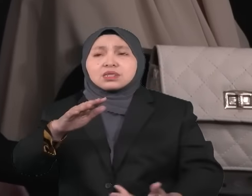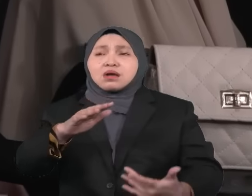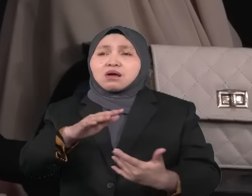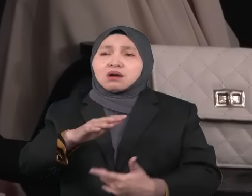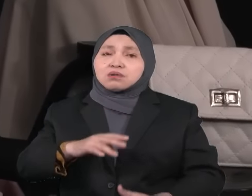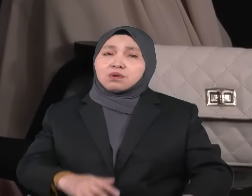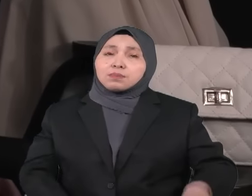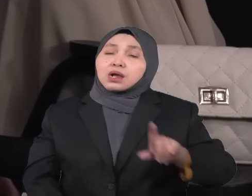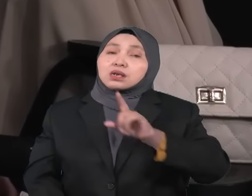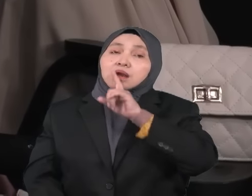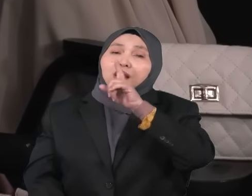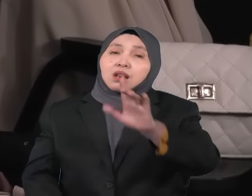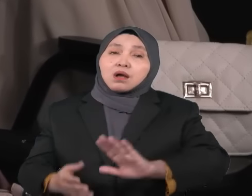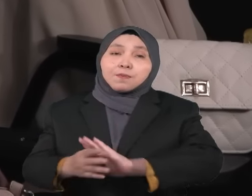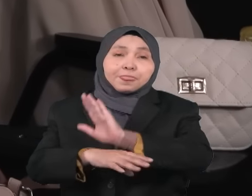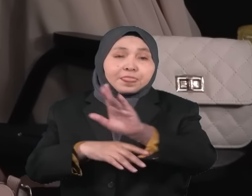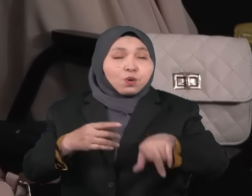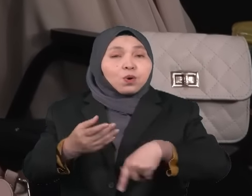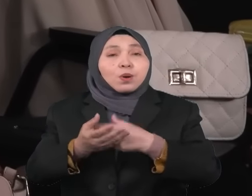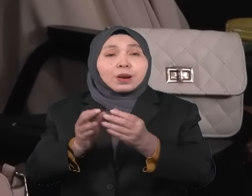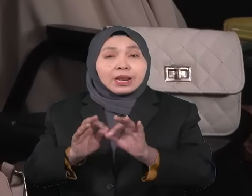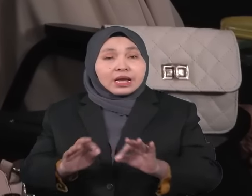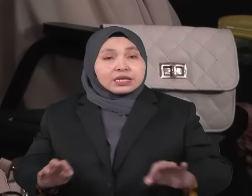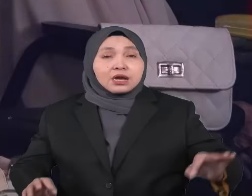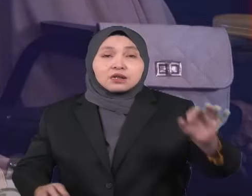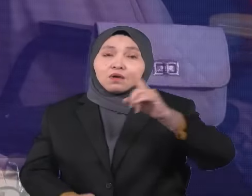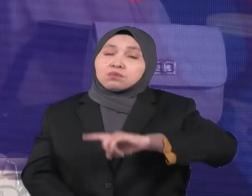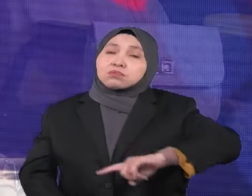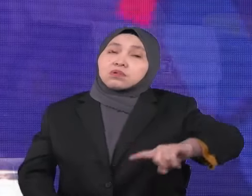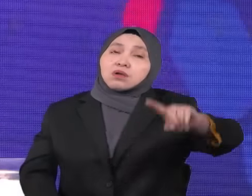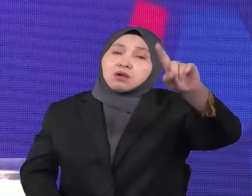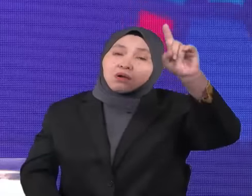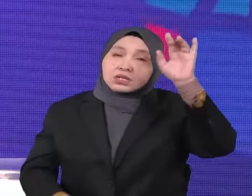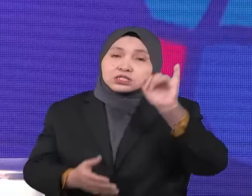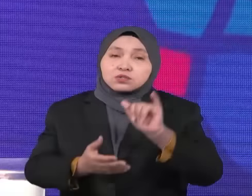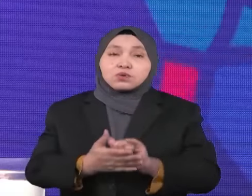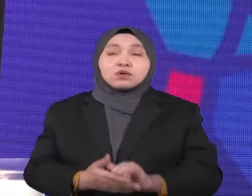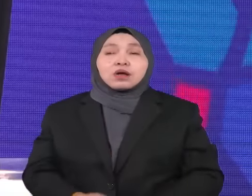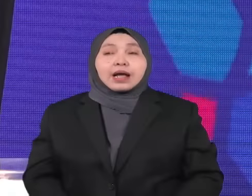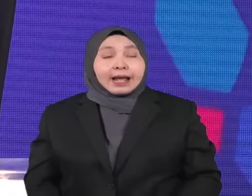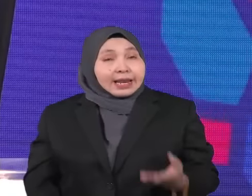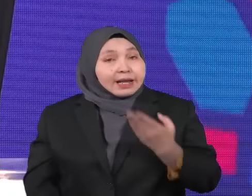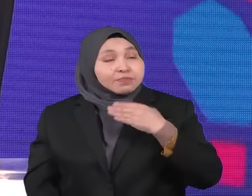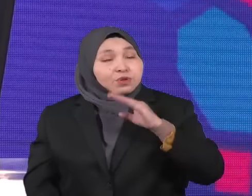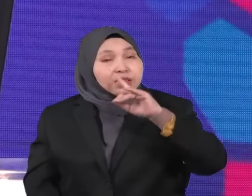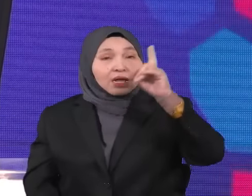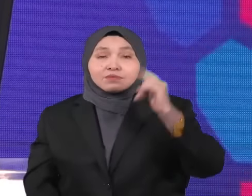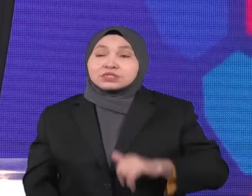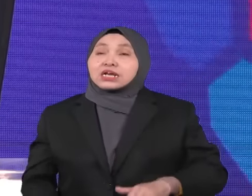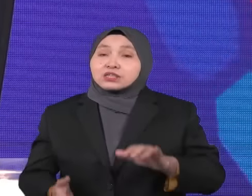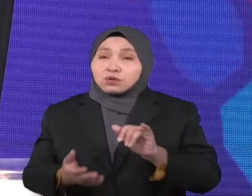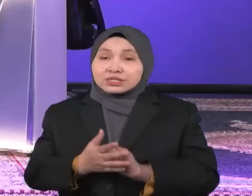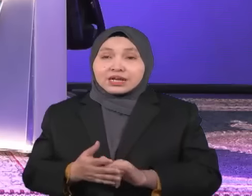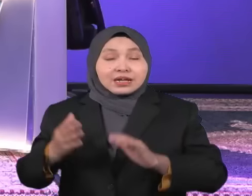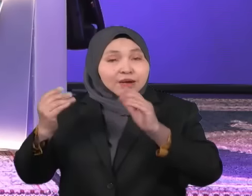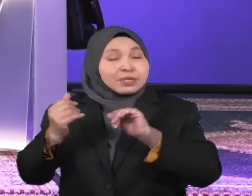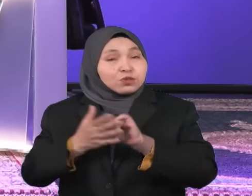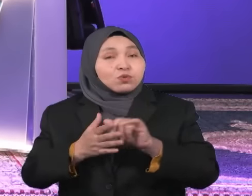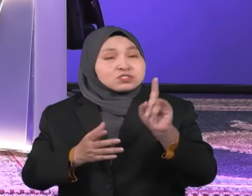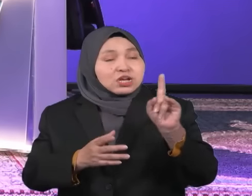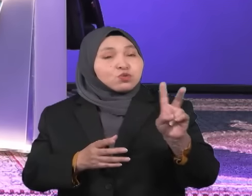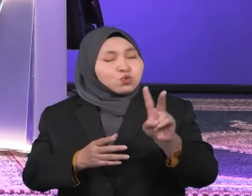النار. صدق الله العظيم. الحمد لله. keras. Astagfirullahalazim, ya Ustaz ya. Itu satu